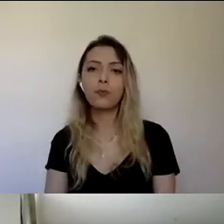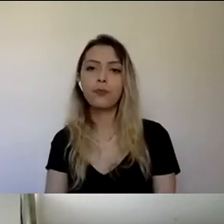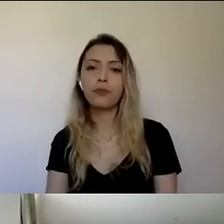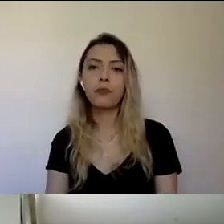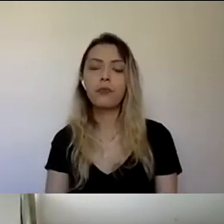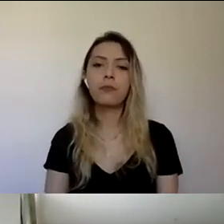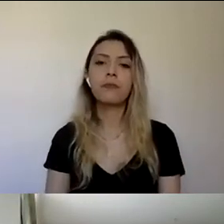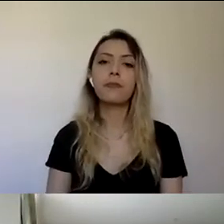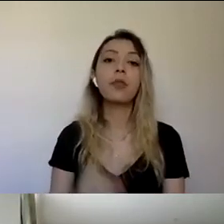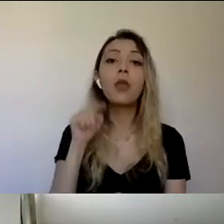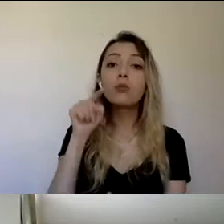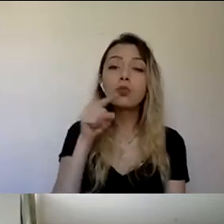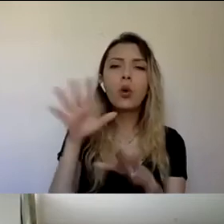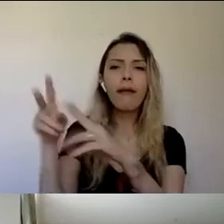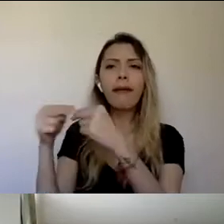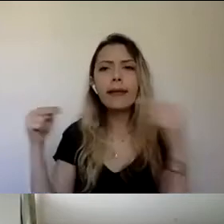gösterge